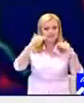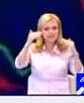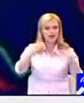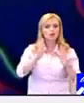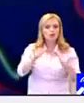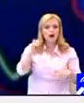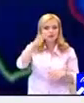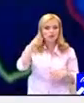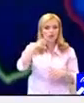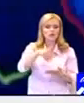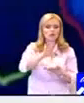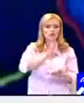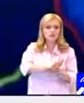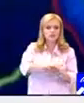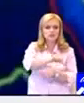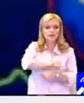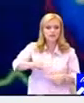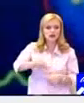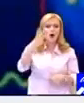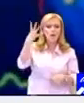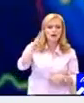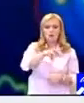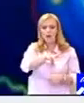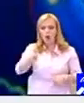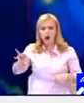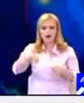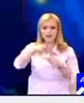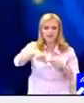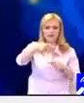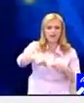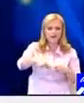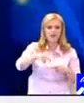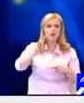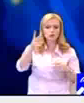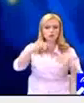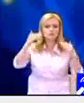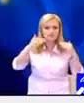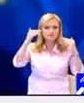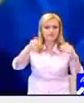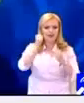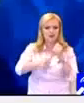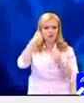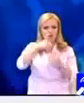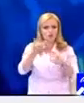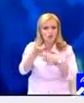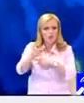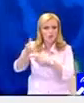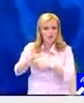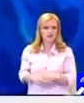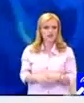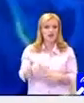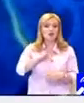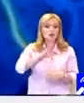au fost înregistrate la frontiera de stat aproape 4 milioane de treceri, un număr care este în continuă creștere de la un an la altul. Pentru a